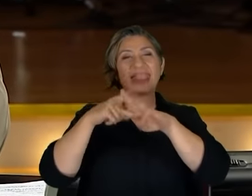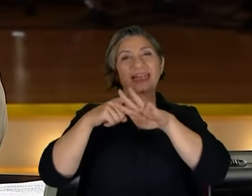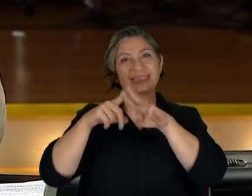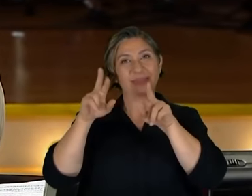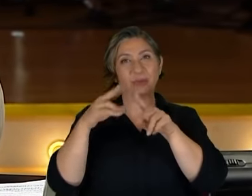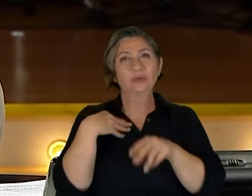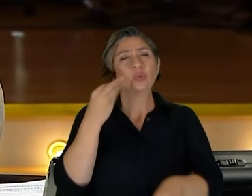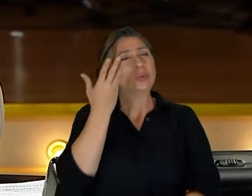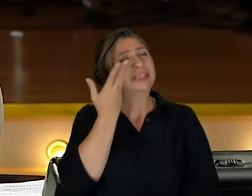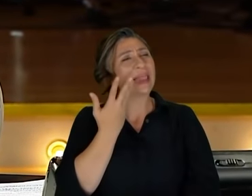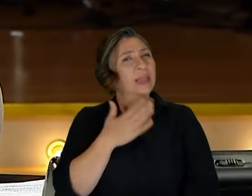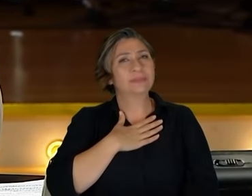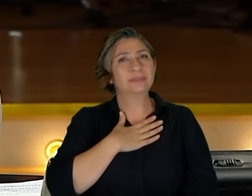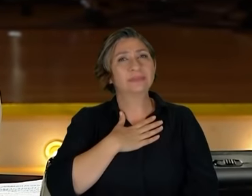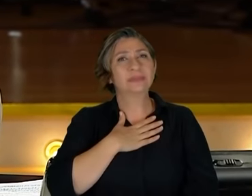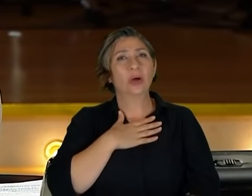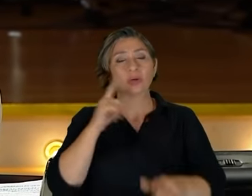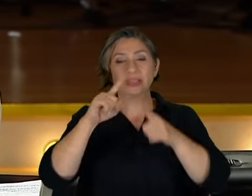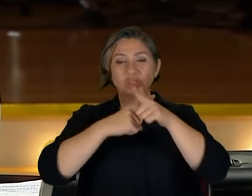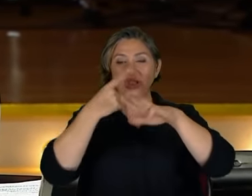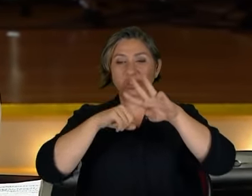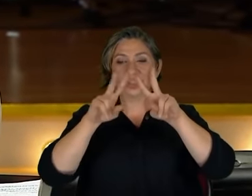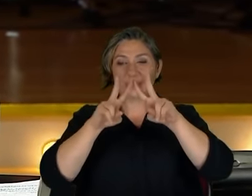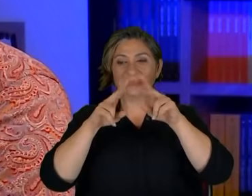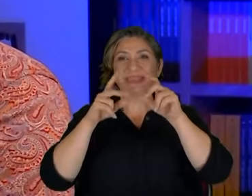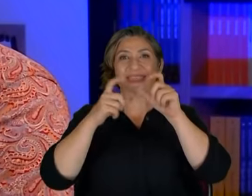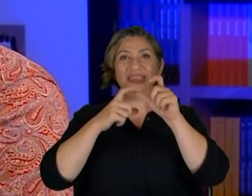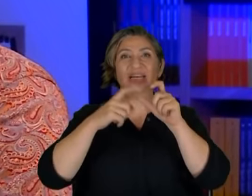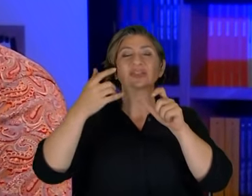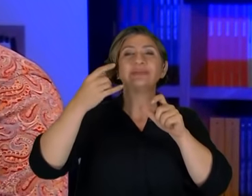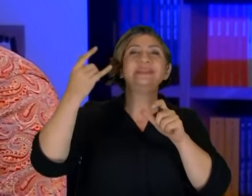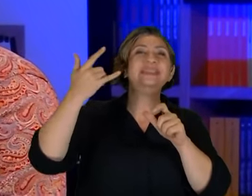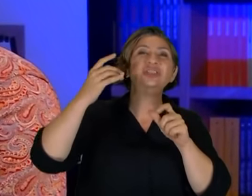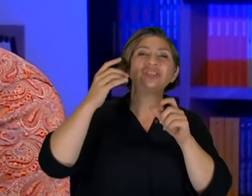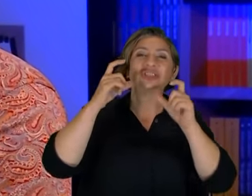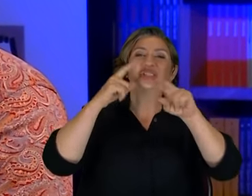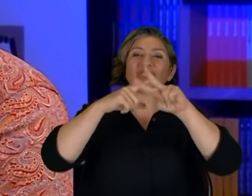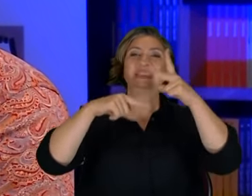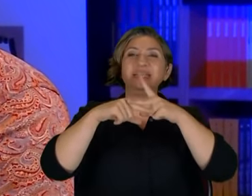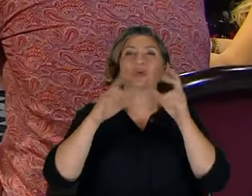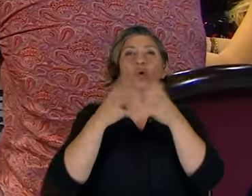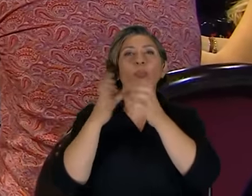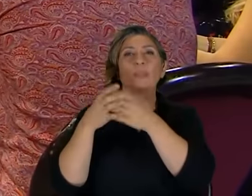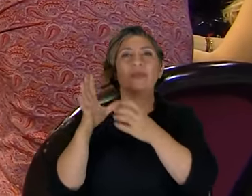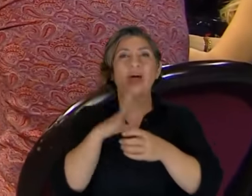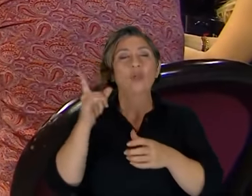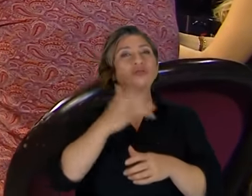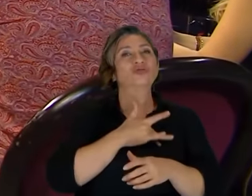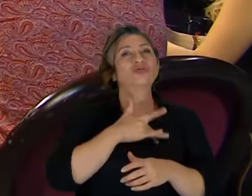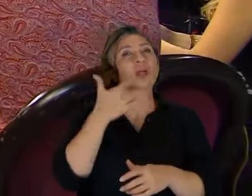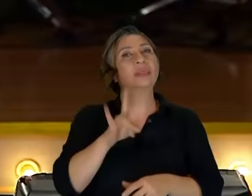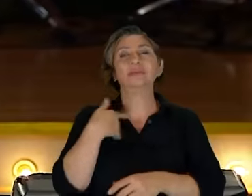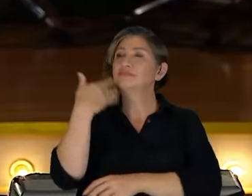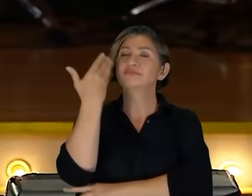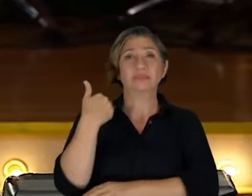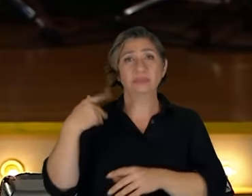Ve çok seyrettim. Birkaç o zaman jam session'lar falan olurdu caz kulüplerde, Taksim çevresinde falan birçok yerde. Orada canlı olarak izlemiştim